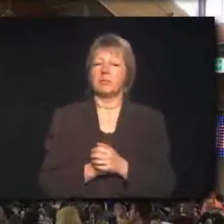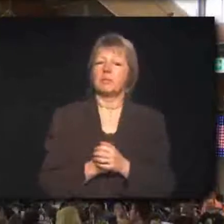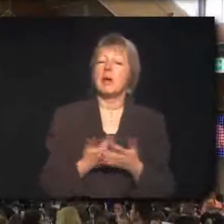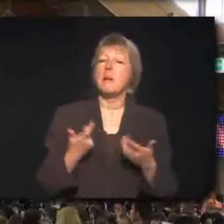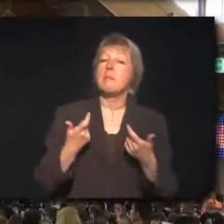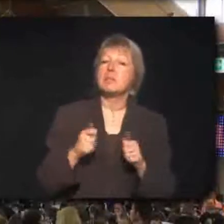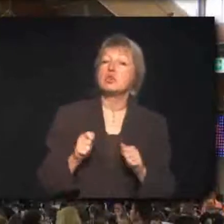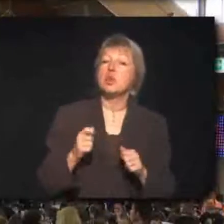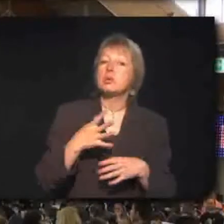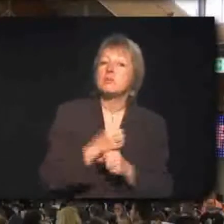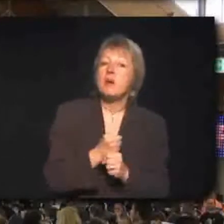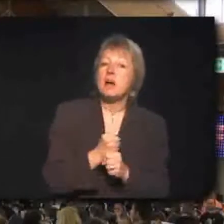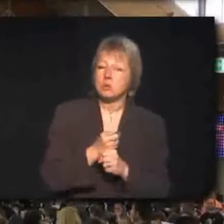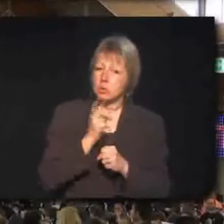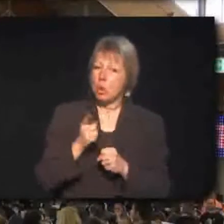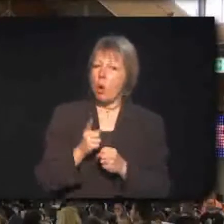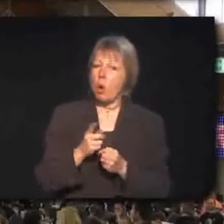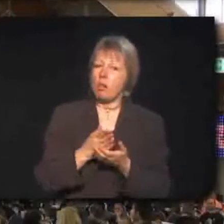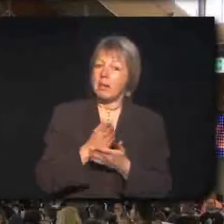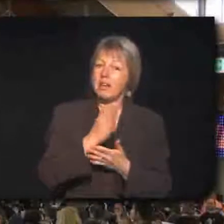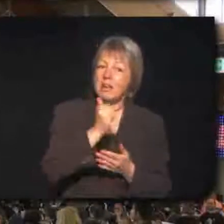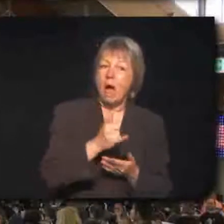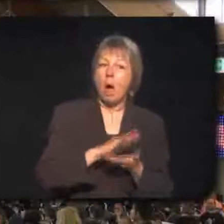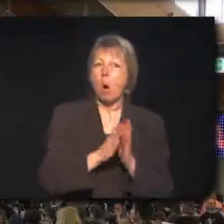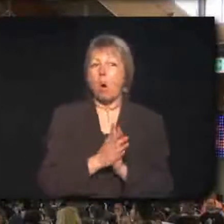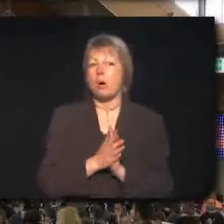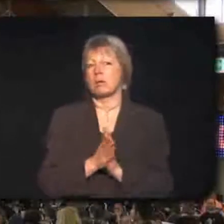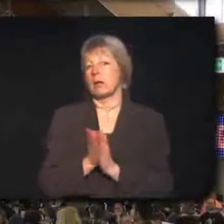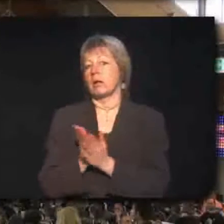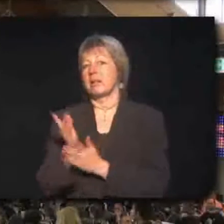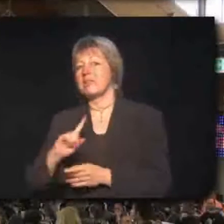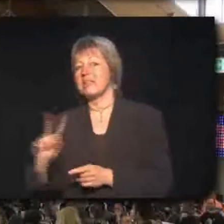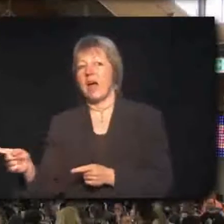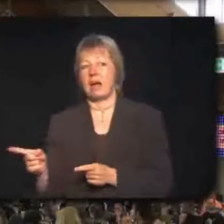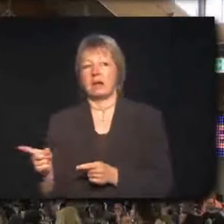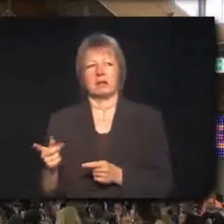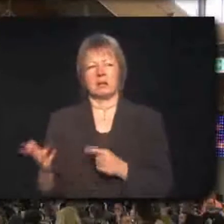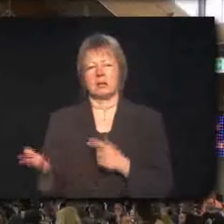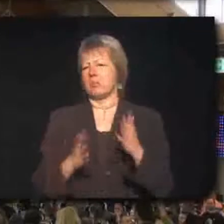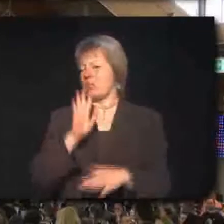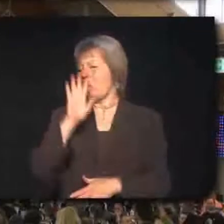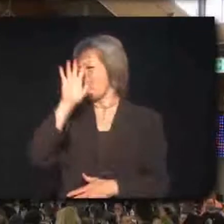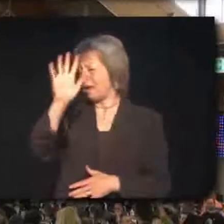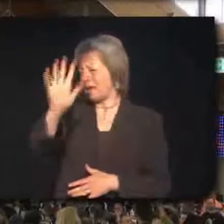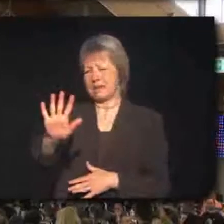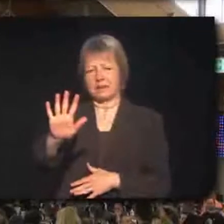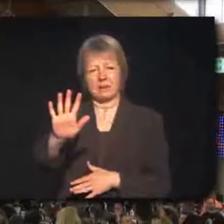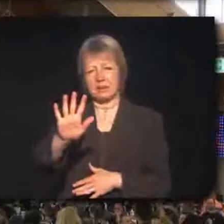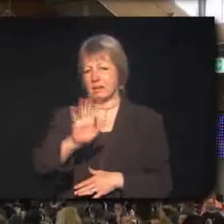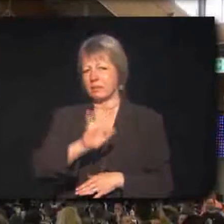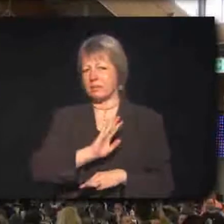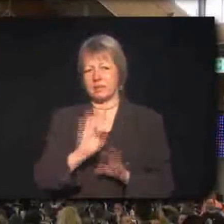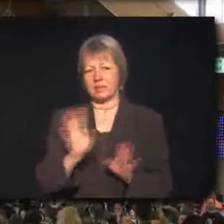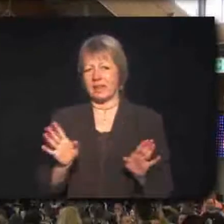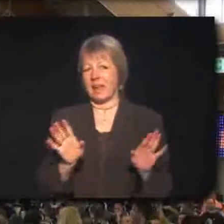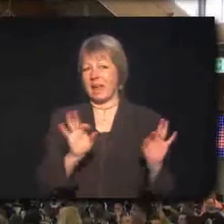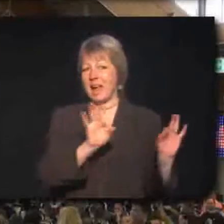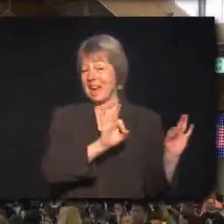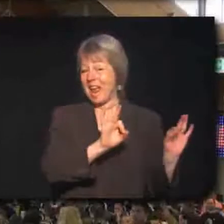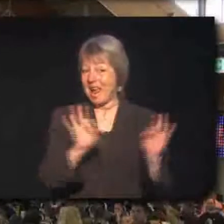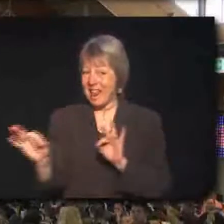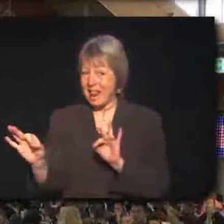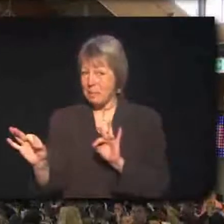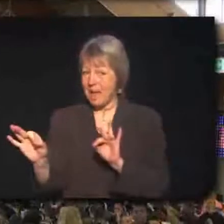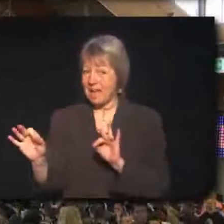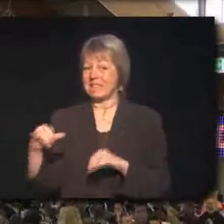ständig nein stattfinden ja Heck ähm also wenn ihr regelmäßig wollt hebt ihr